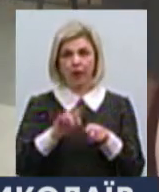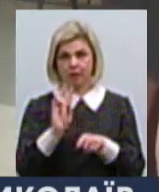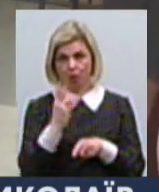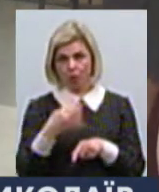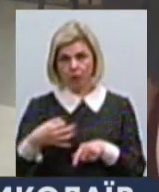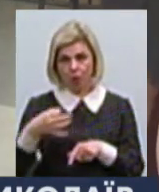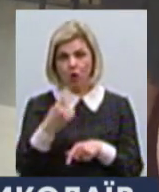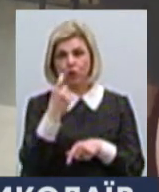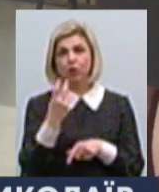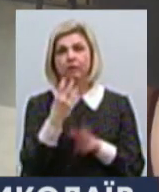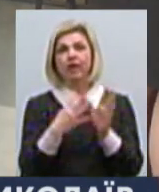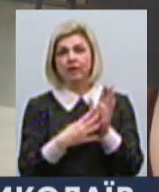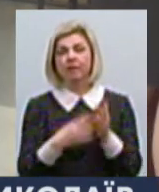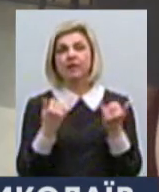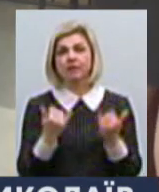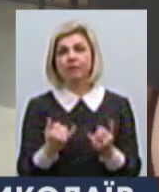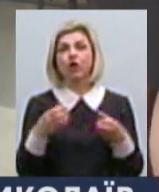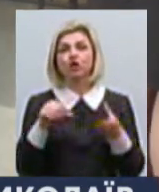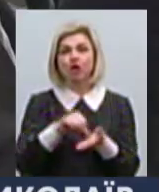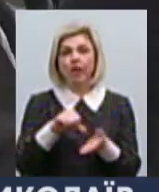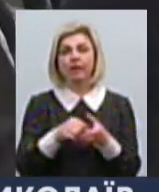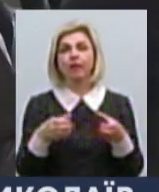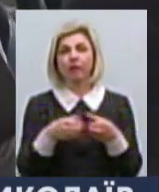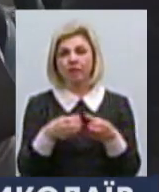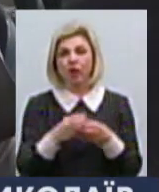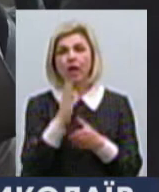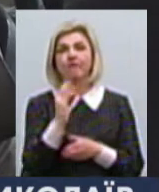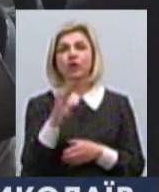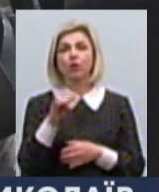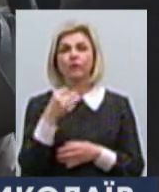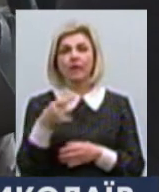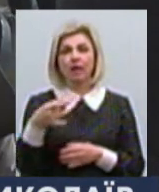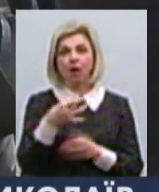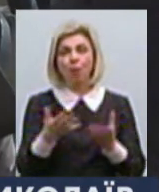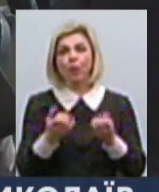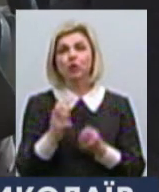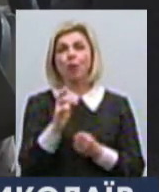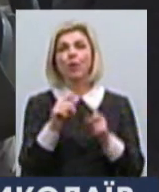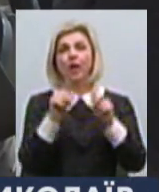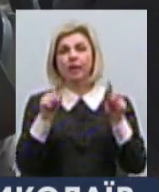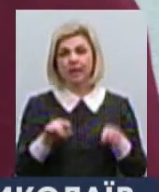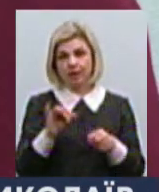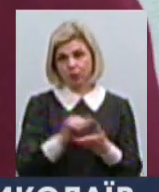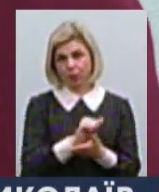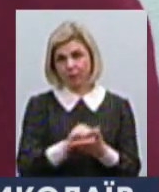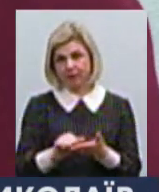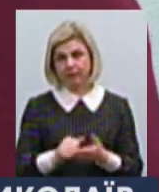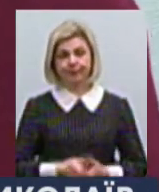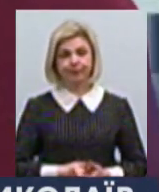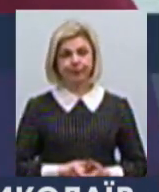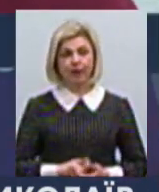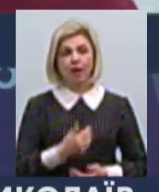На 129-му сьогодні члени дільничних комісій Вітовського району отримують бюлетені та документацію. Вони